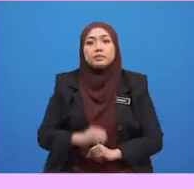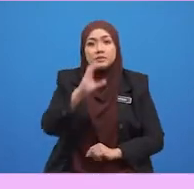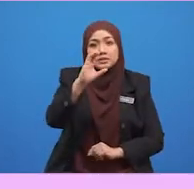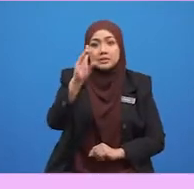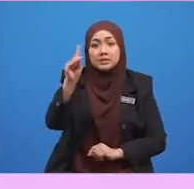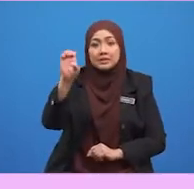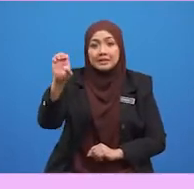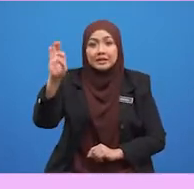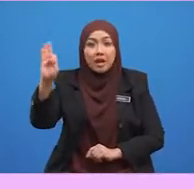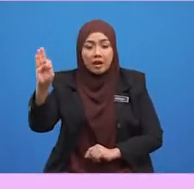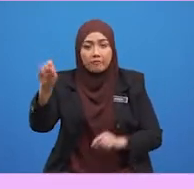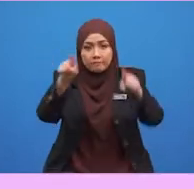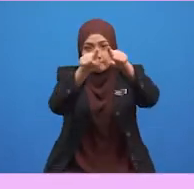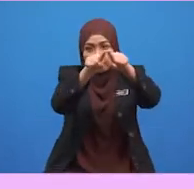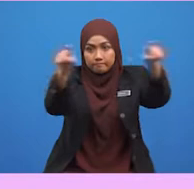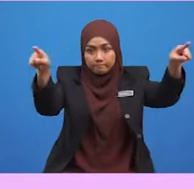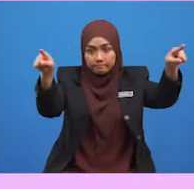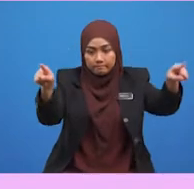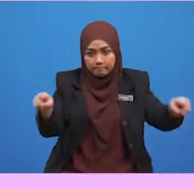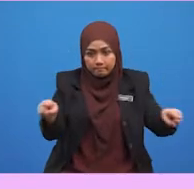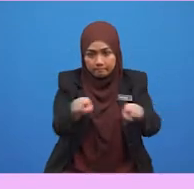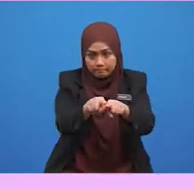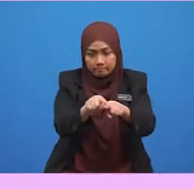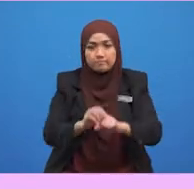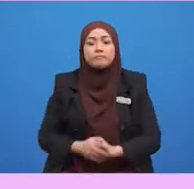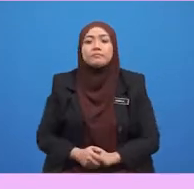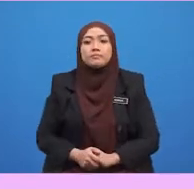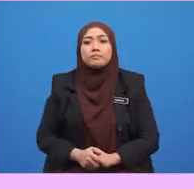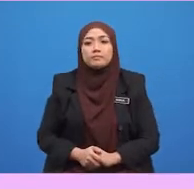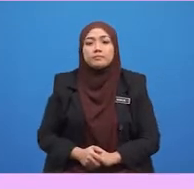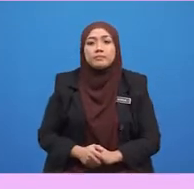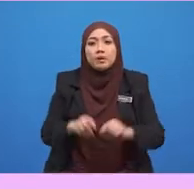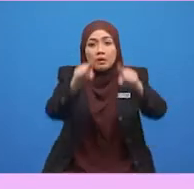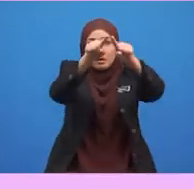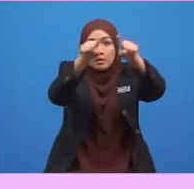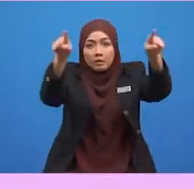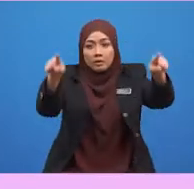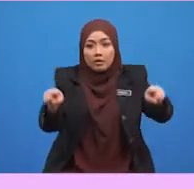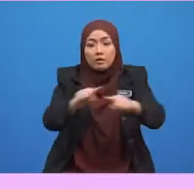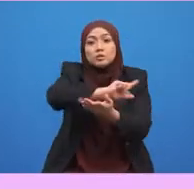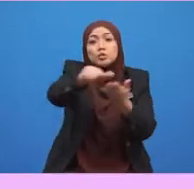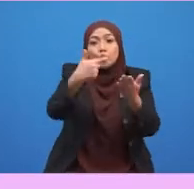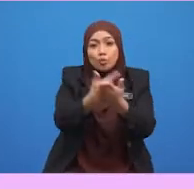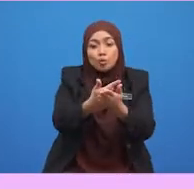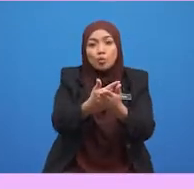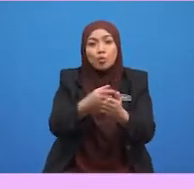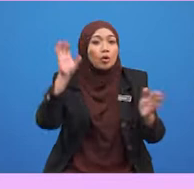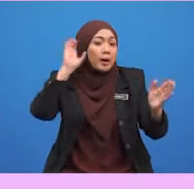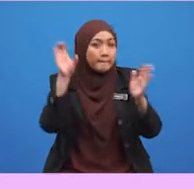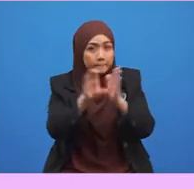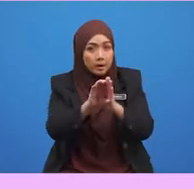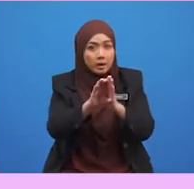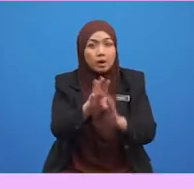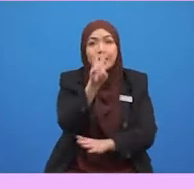dan CDEF ialah sebuah segi empat tepat. Perimeter seluruh rajah itu